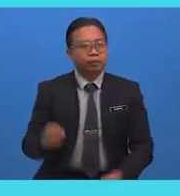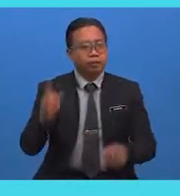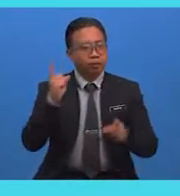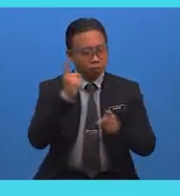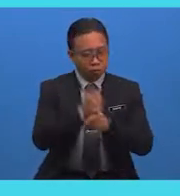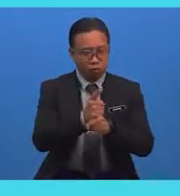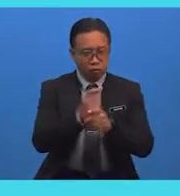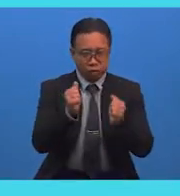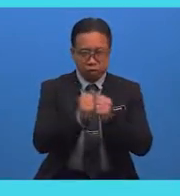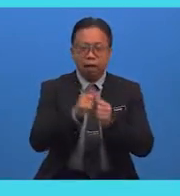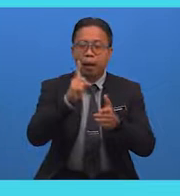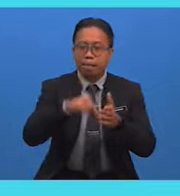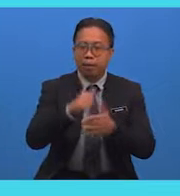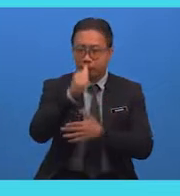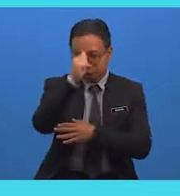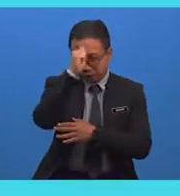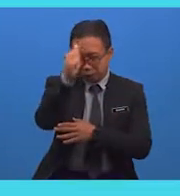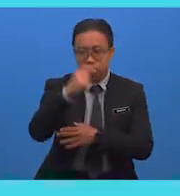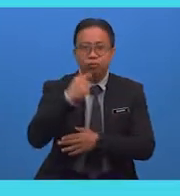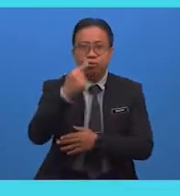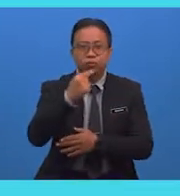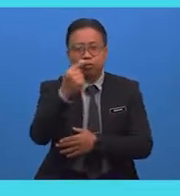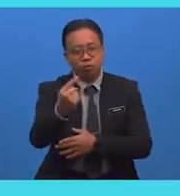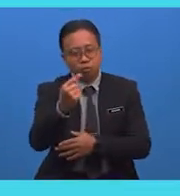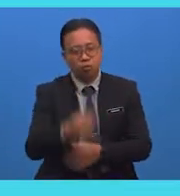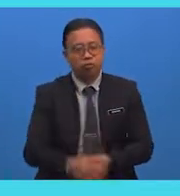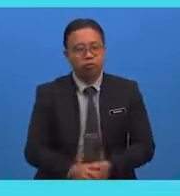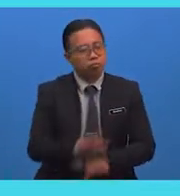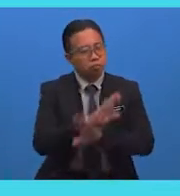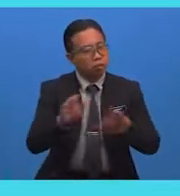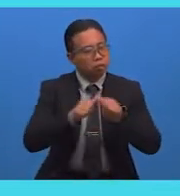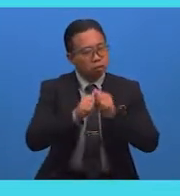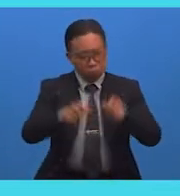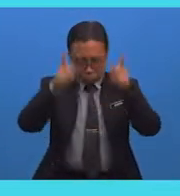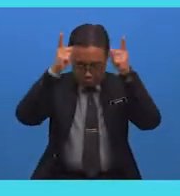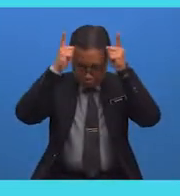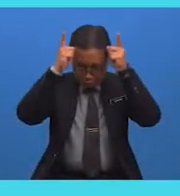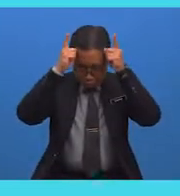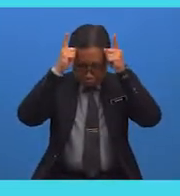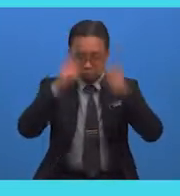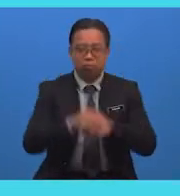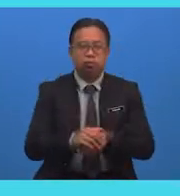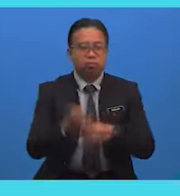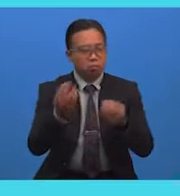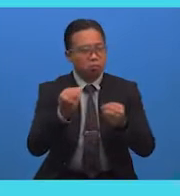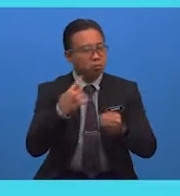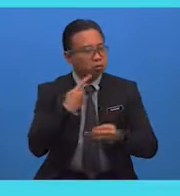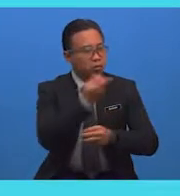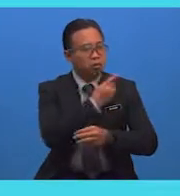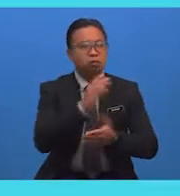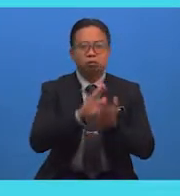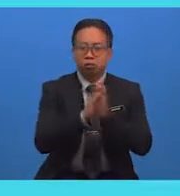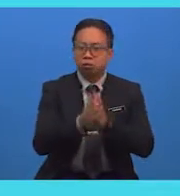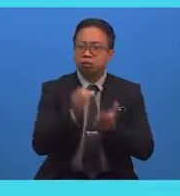suruhan Allah SWT yang melarang kita mengikut jejak langkah syaitan yang sentiasa menghasut kita agar